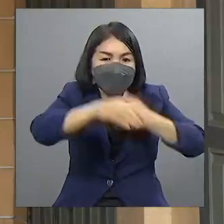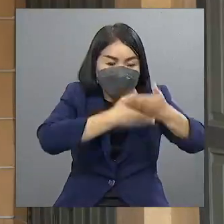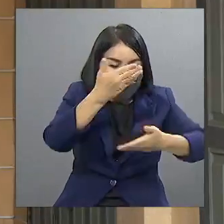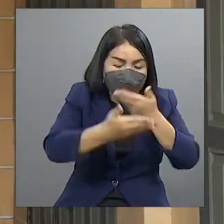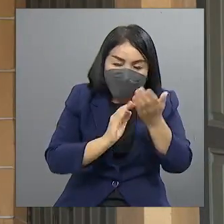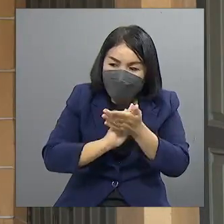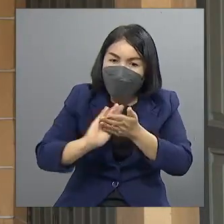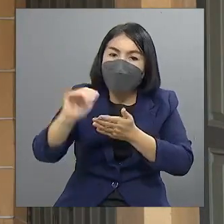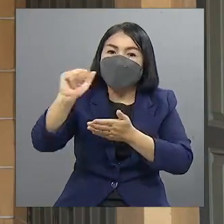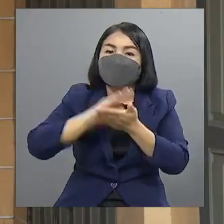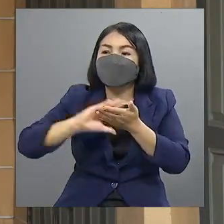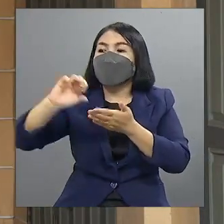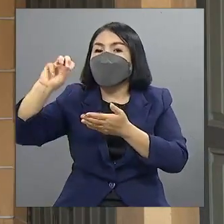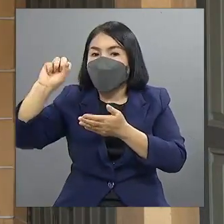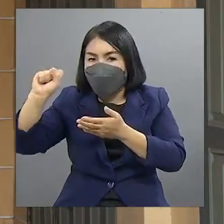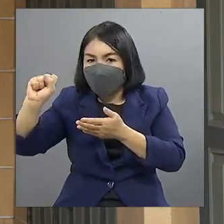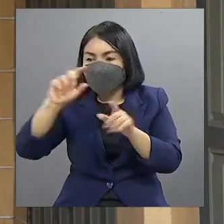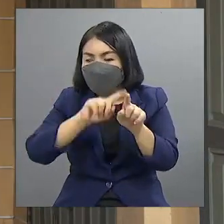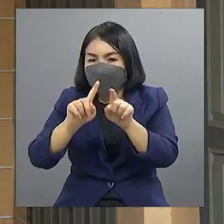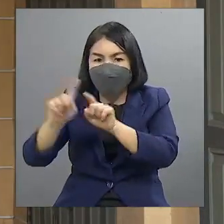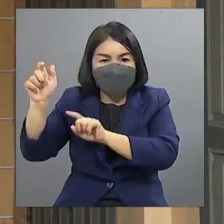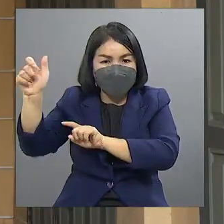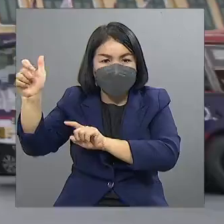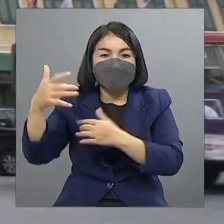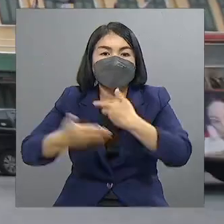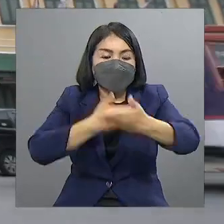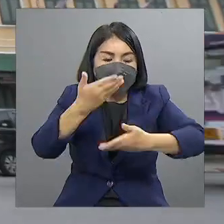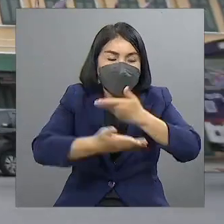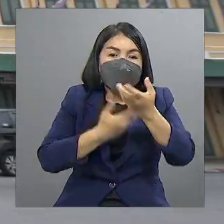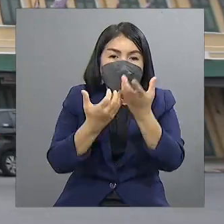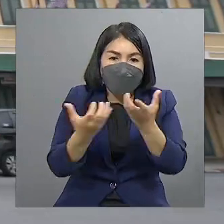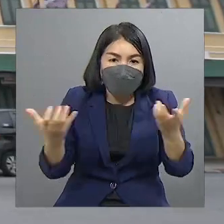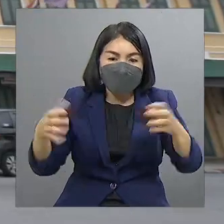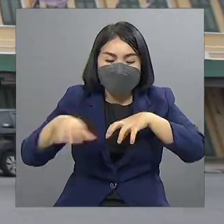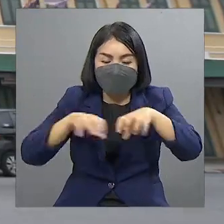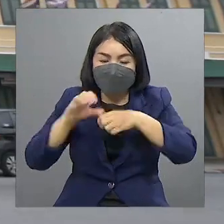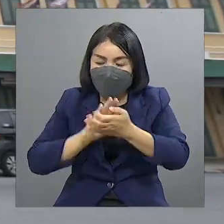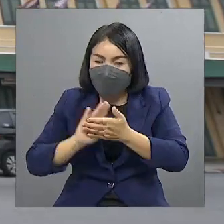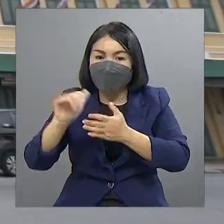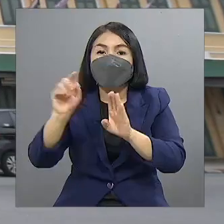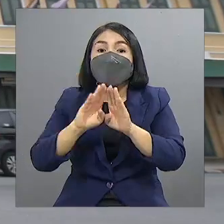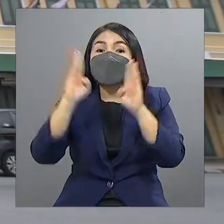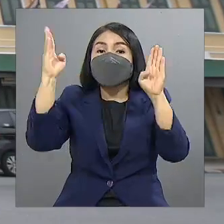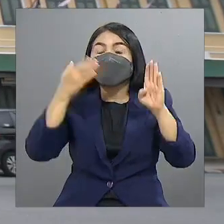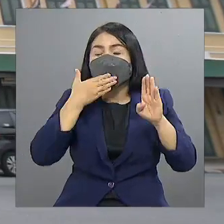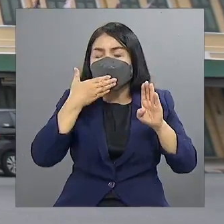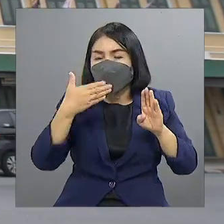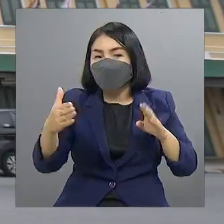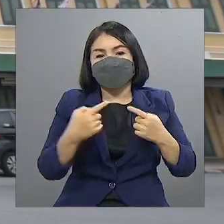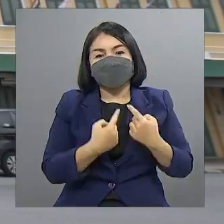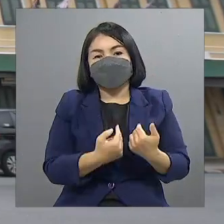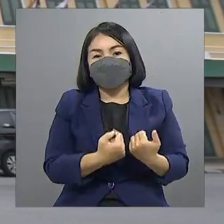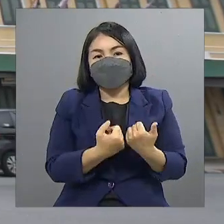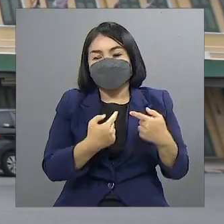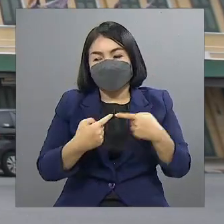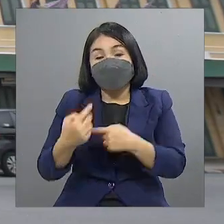าดและมั่นคงถาวรสำหรับค้าขายสินค้าซึ่งก็เปิดทำการมาจนถึงปัจจุบันนี้ครับ